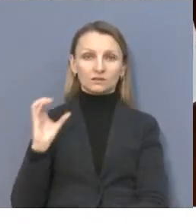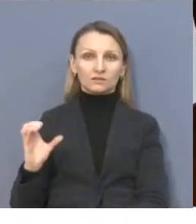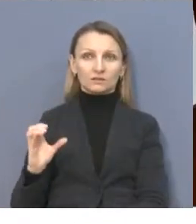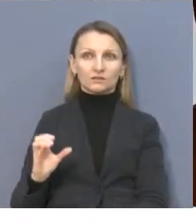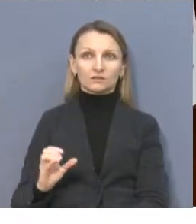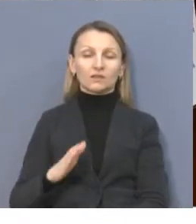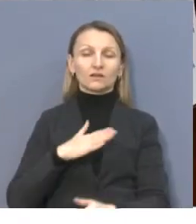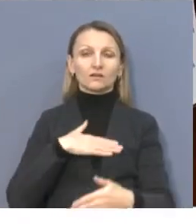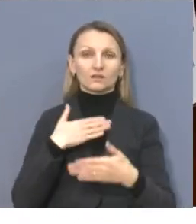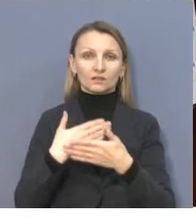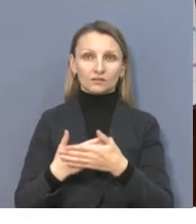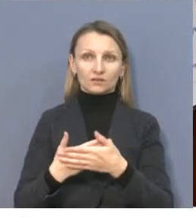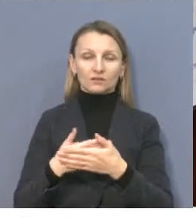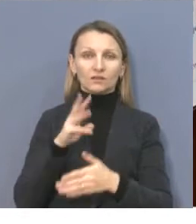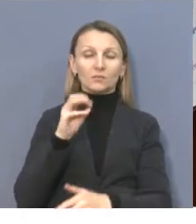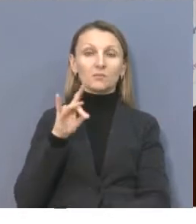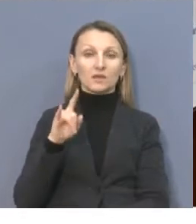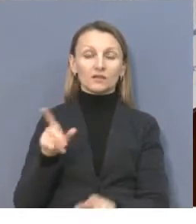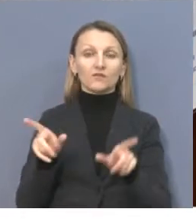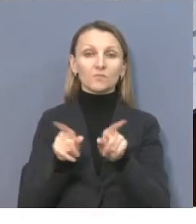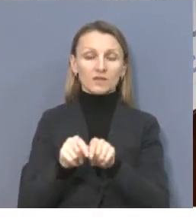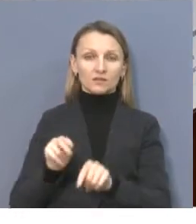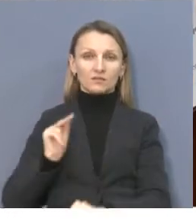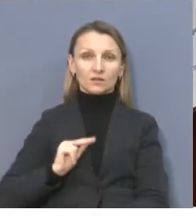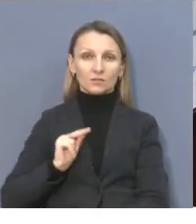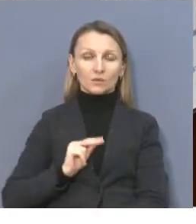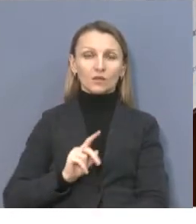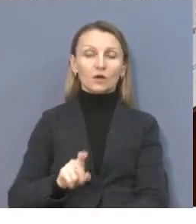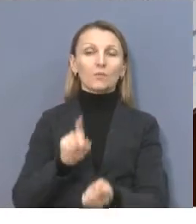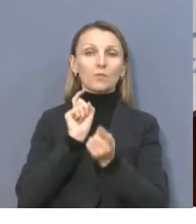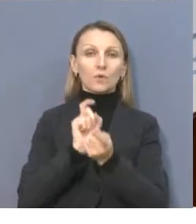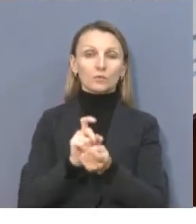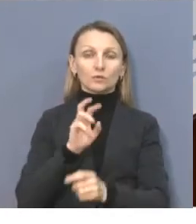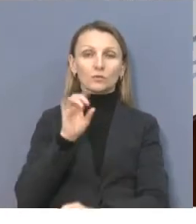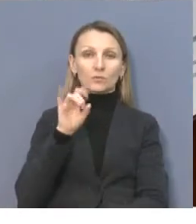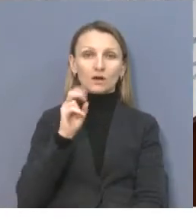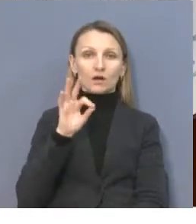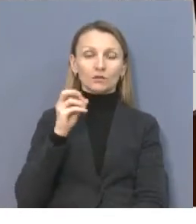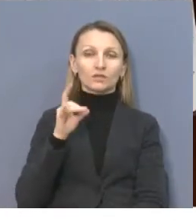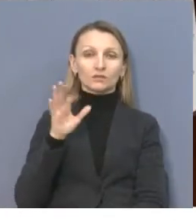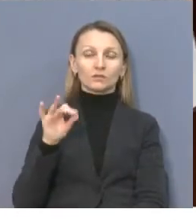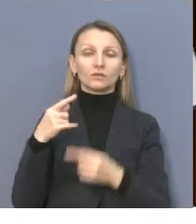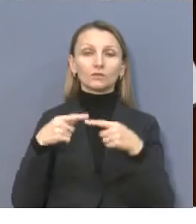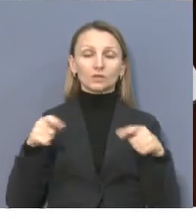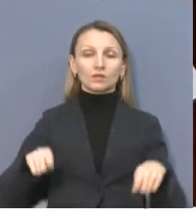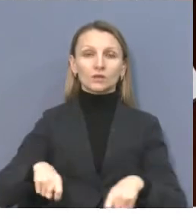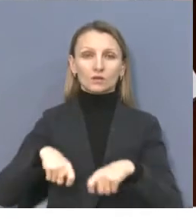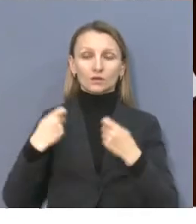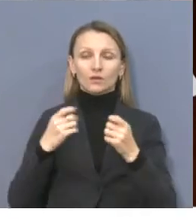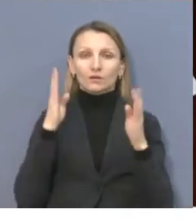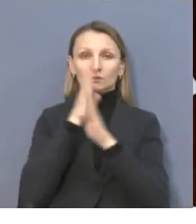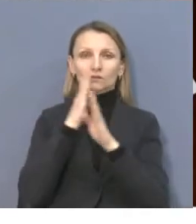активизирует нерпа совместим здесь а барби справа и место и другими нарушениями охранного закон по